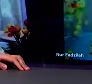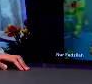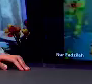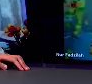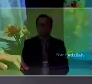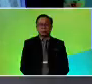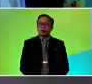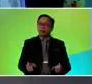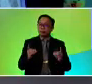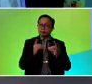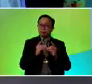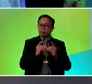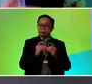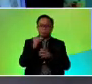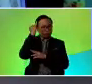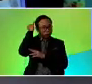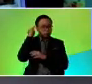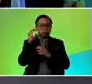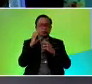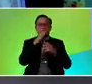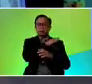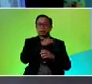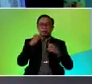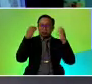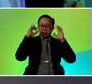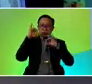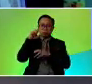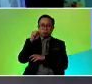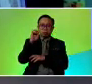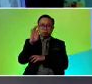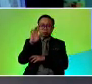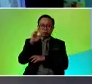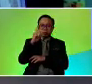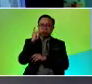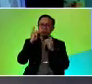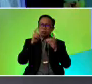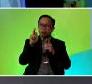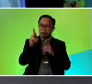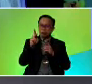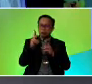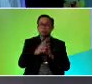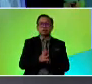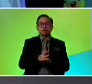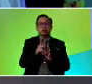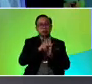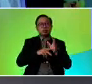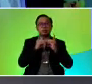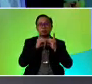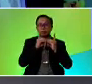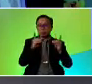Masih bersama saya Irfan dan juga untuk mata pelajaran pendidikan kesehatan